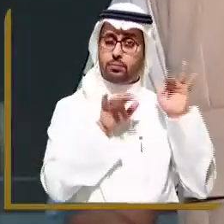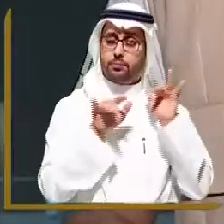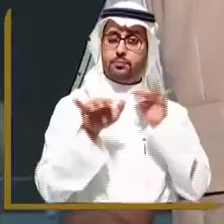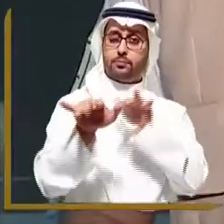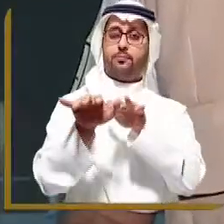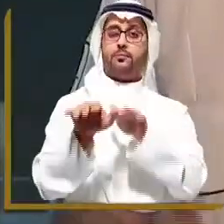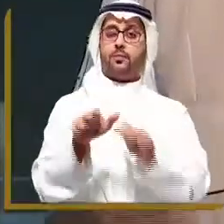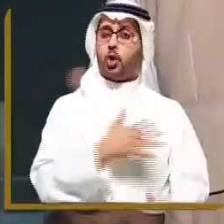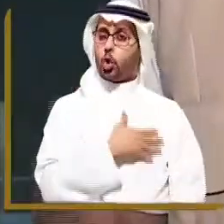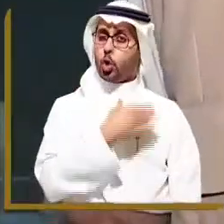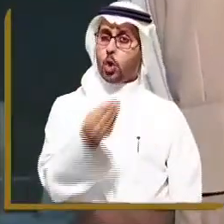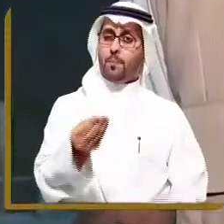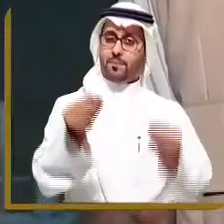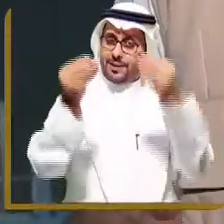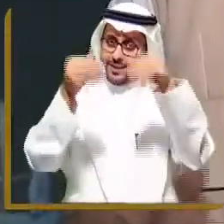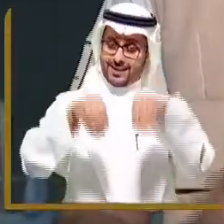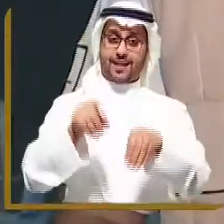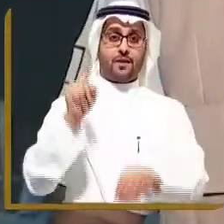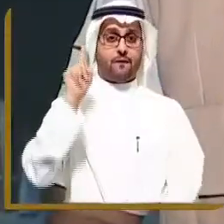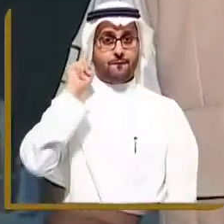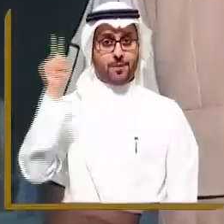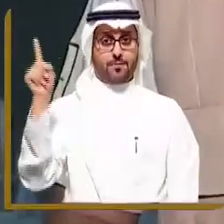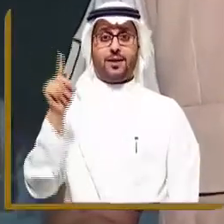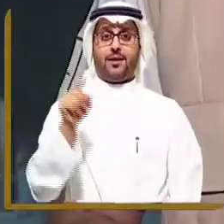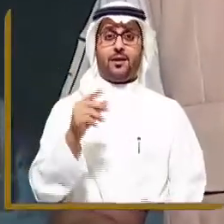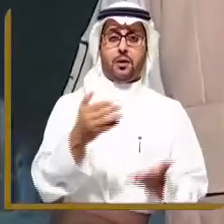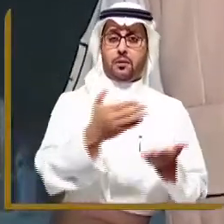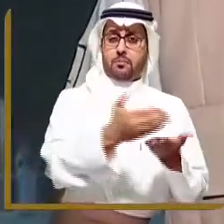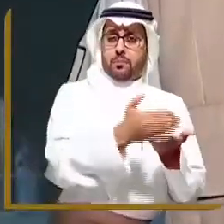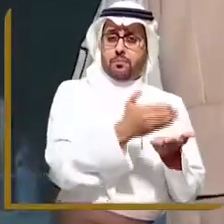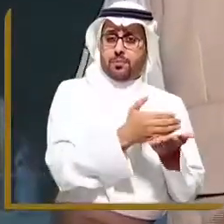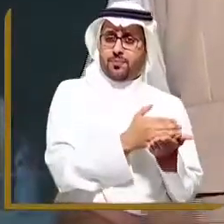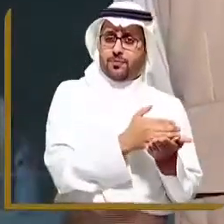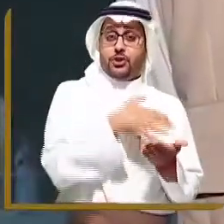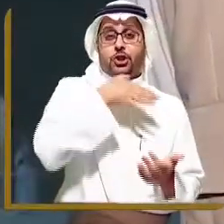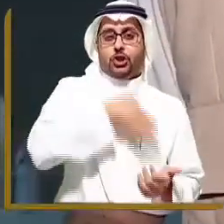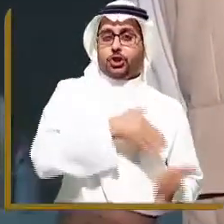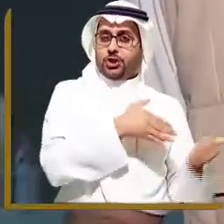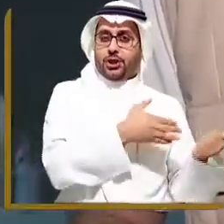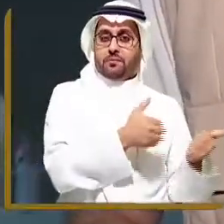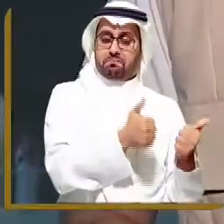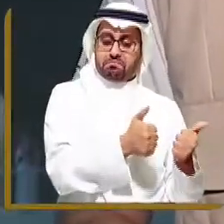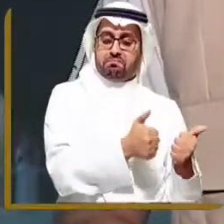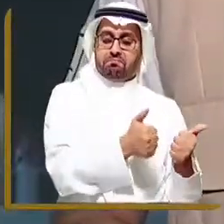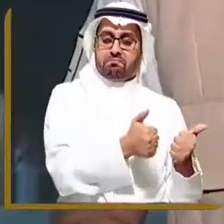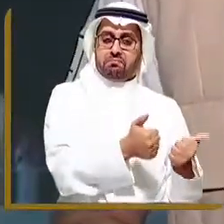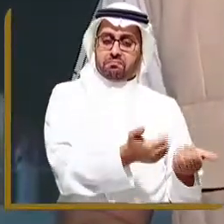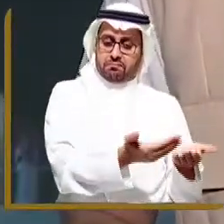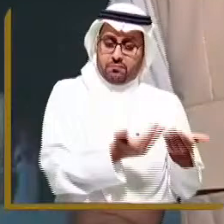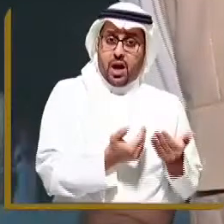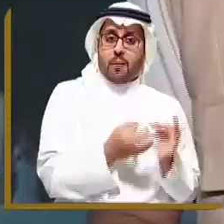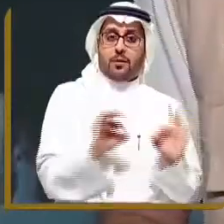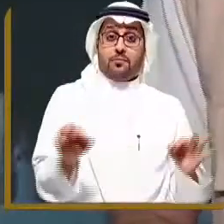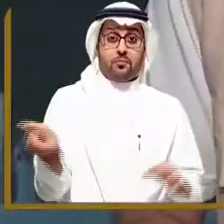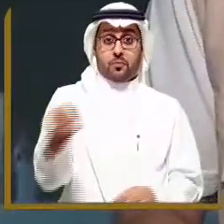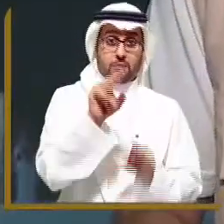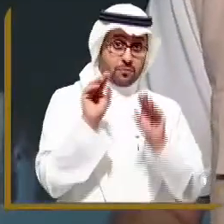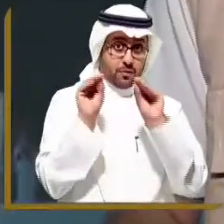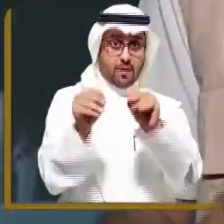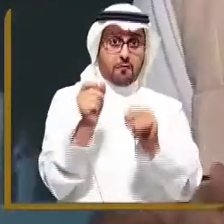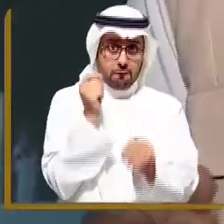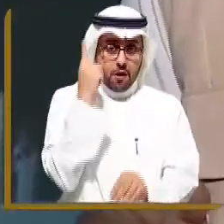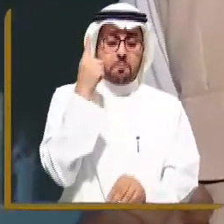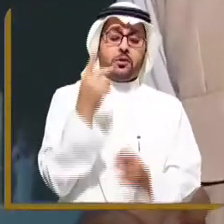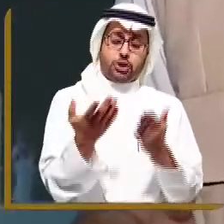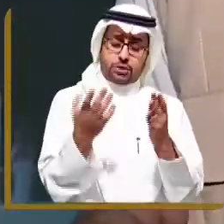المدينة المنورة. هكذا كانت الاستعدادات من قبل وزارة الشؤون الإسلامية والدعوة والإرشاد